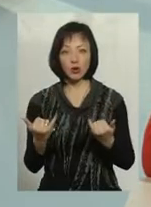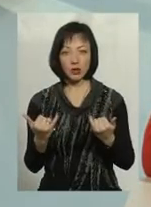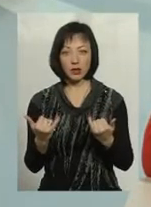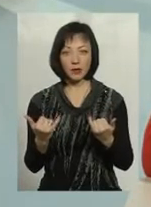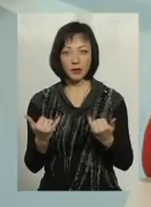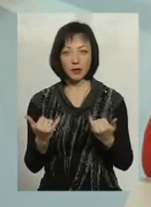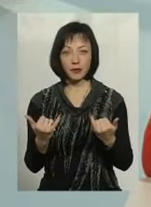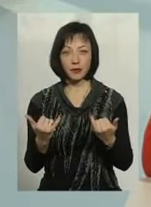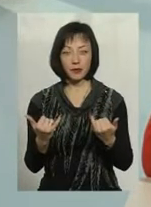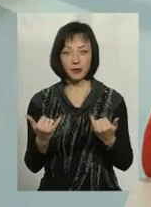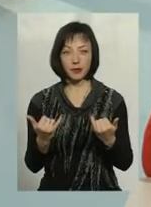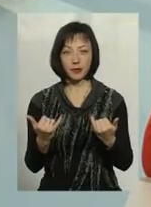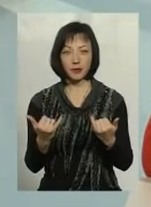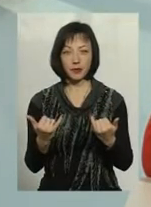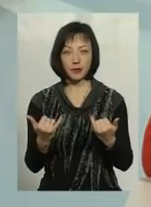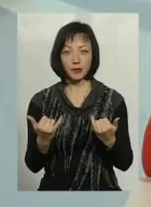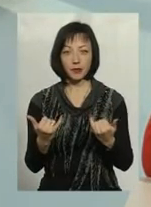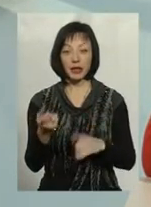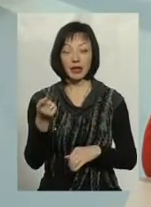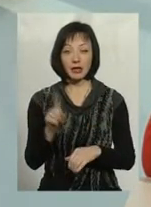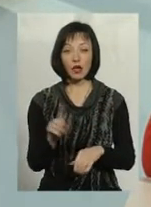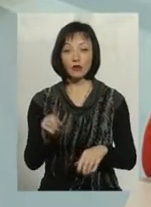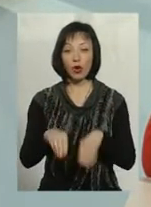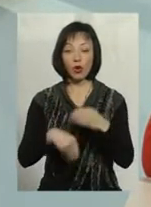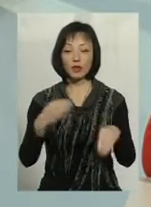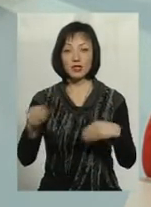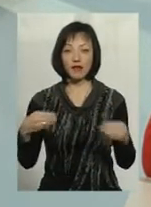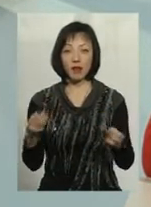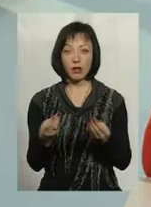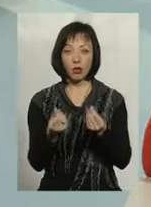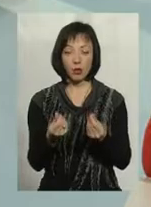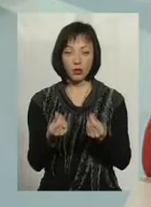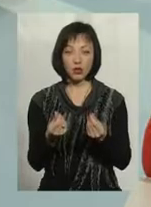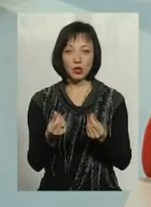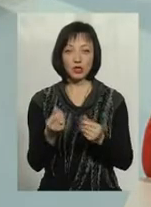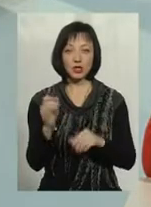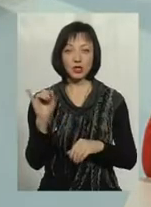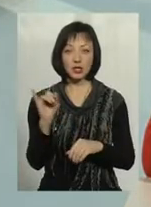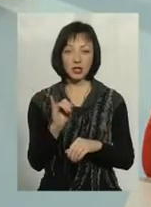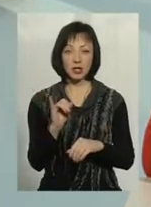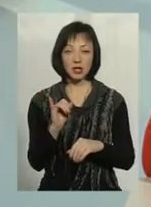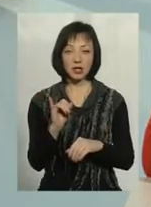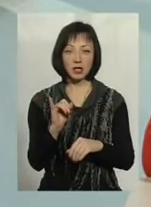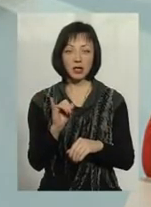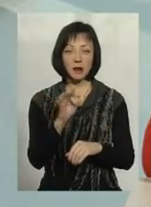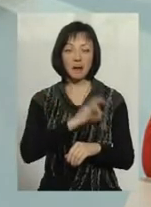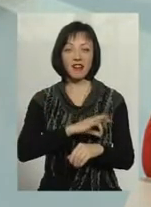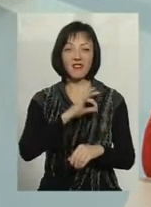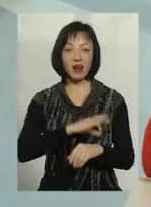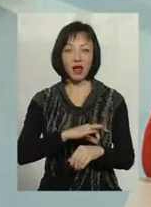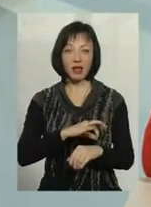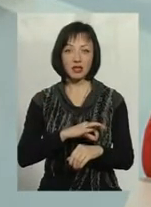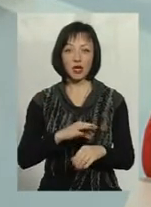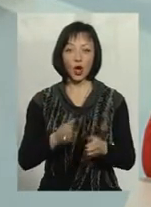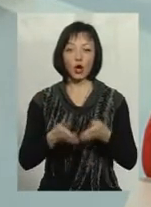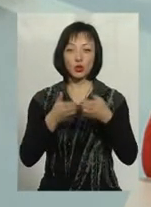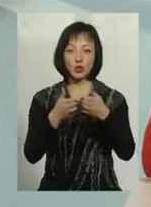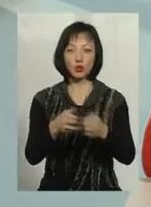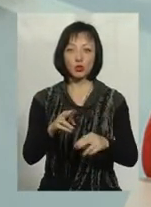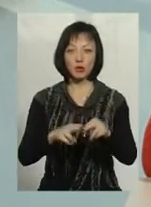тариф привести до такої відповідності, аби сировина в Україну, так, котрої не вистачає нашим виробникам,